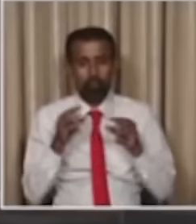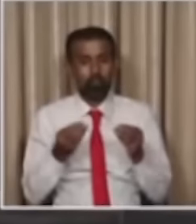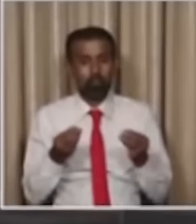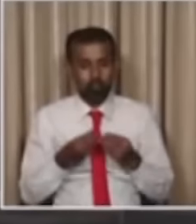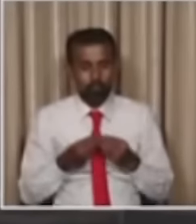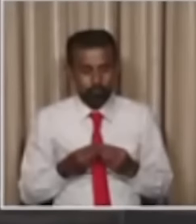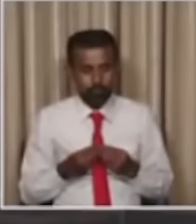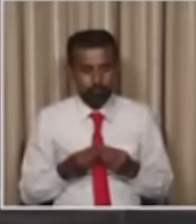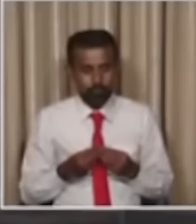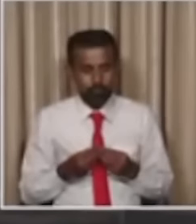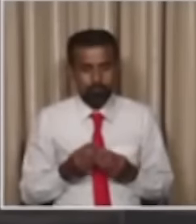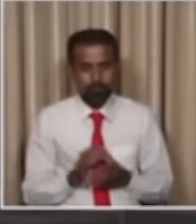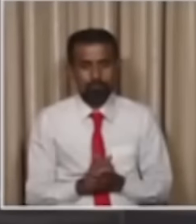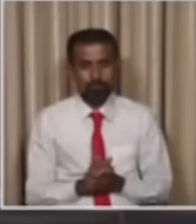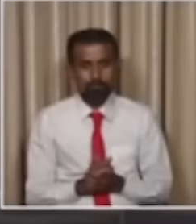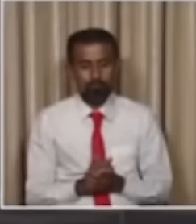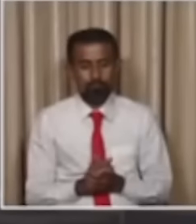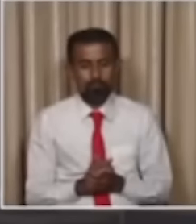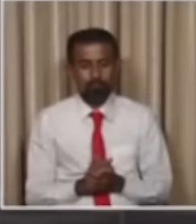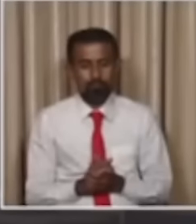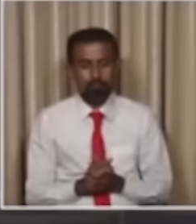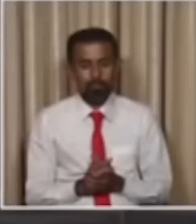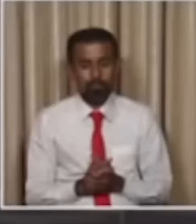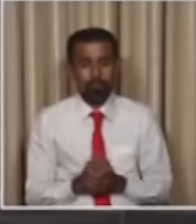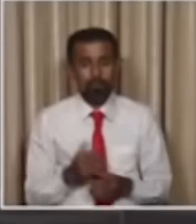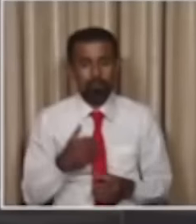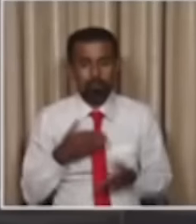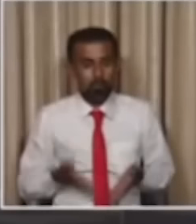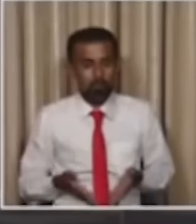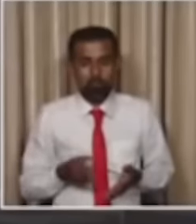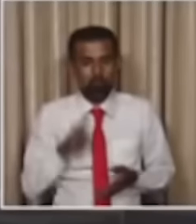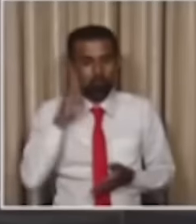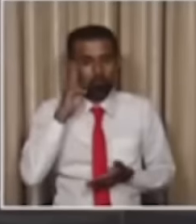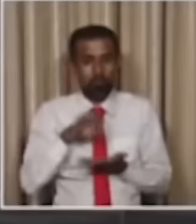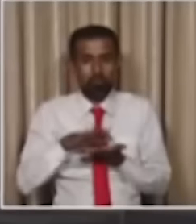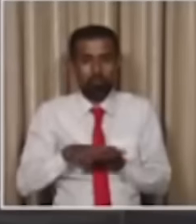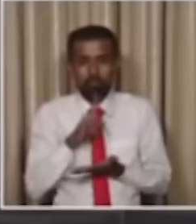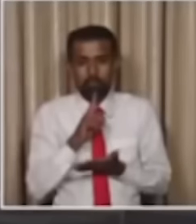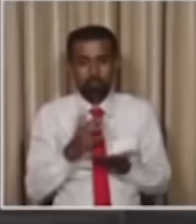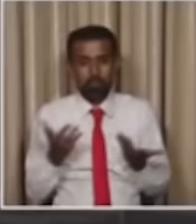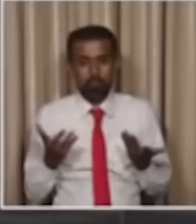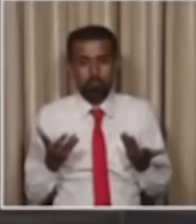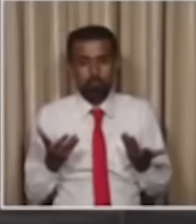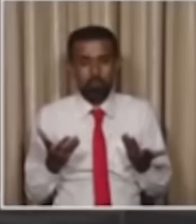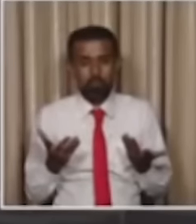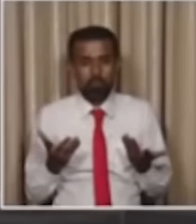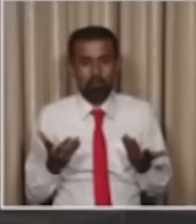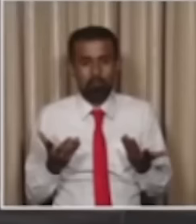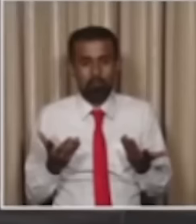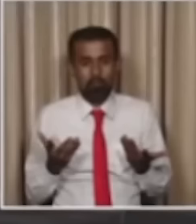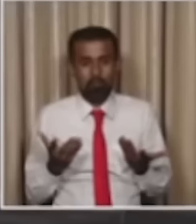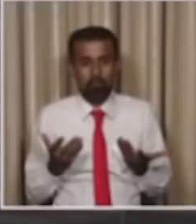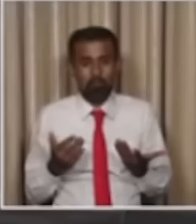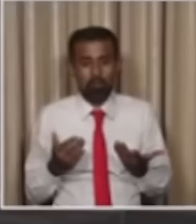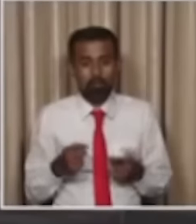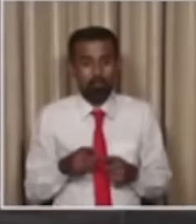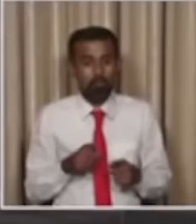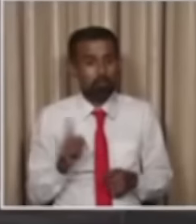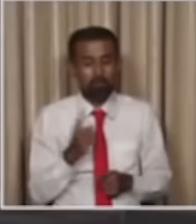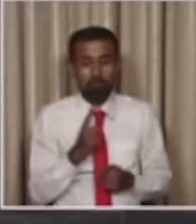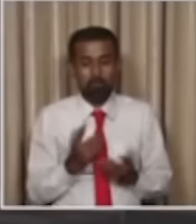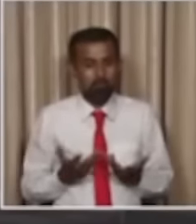ගන්න කරපු එකක් මට මෙතන පොරොන්දු වෙන්න බෑ මං එලි කරනවා කියලා. ඒ දේ කාටවත්